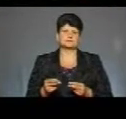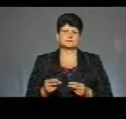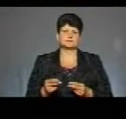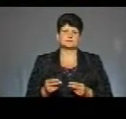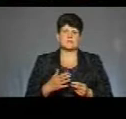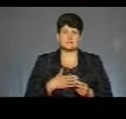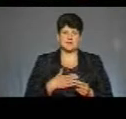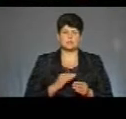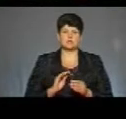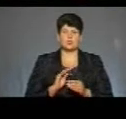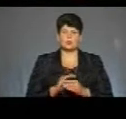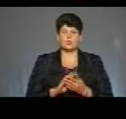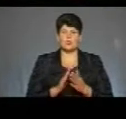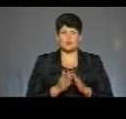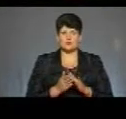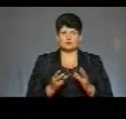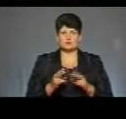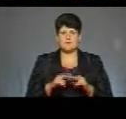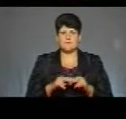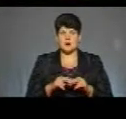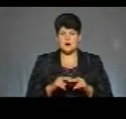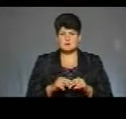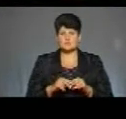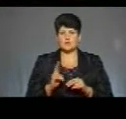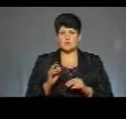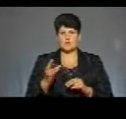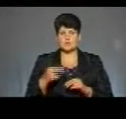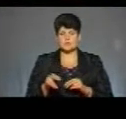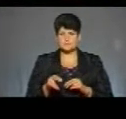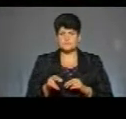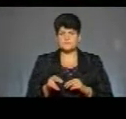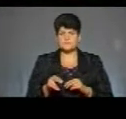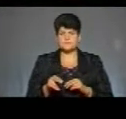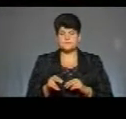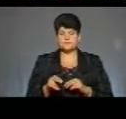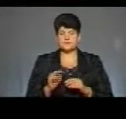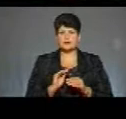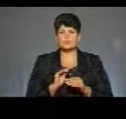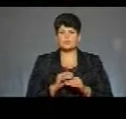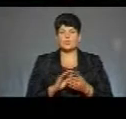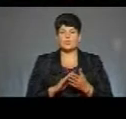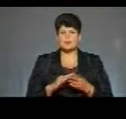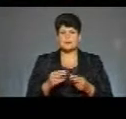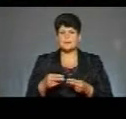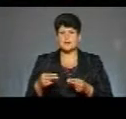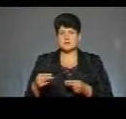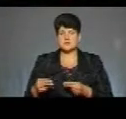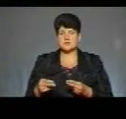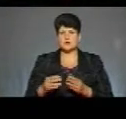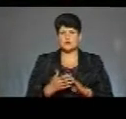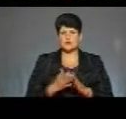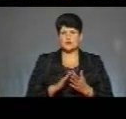з нами додаткову угоду, необхідно паспорт та ідентифікаційний код. Додаткова угода підписується до договору